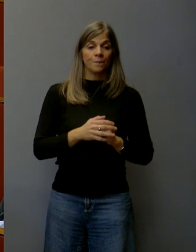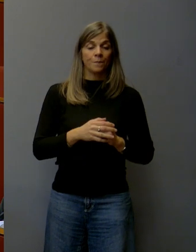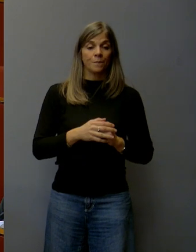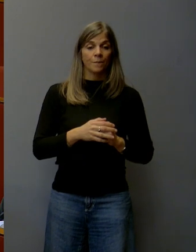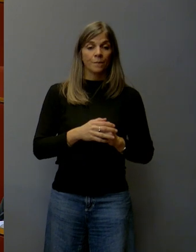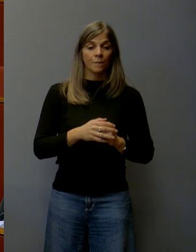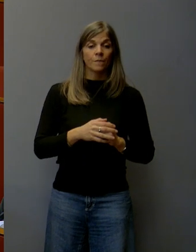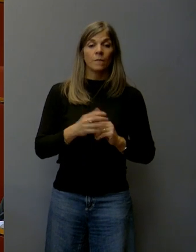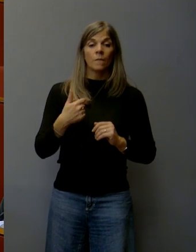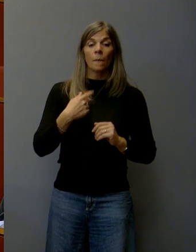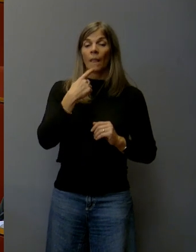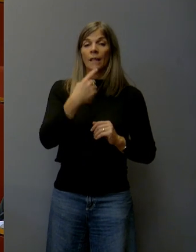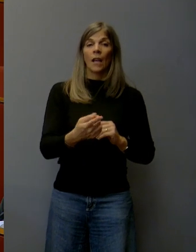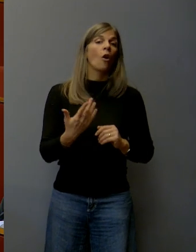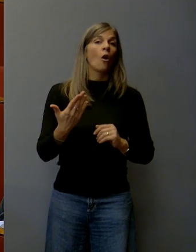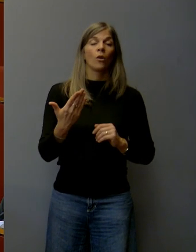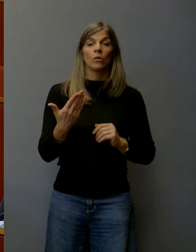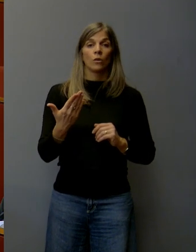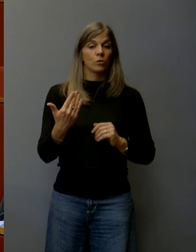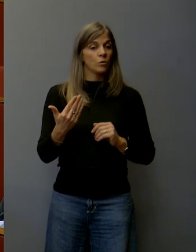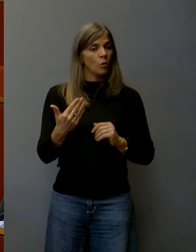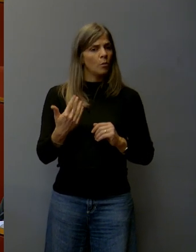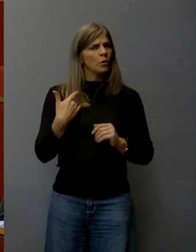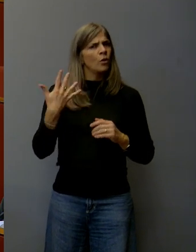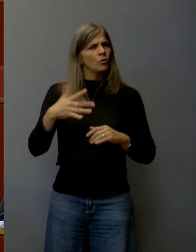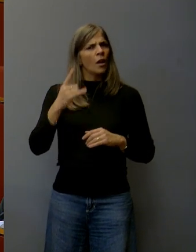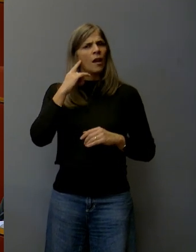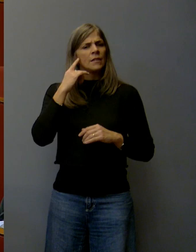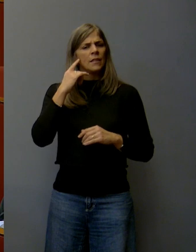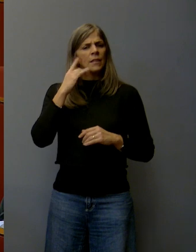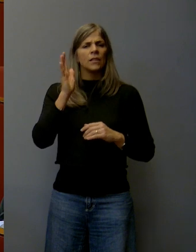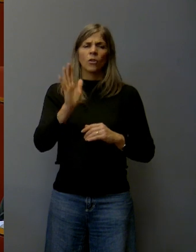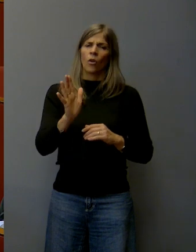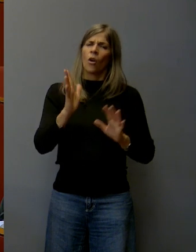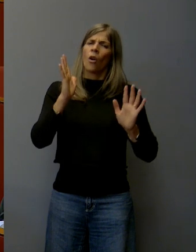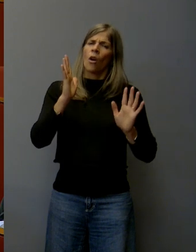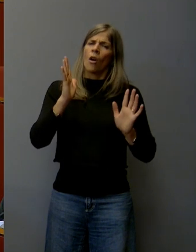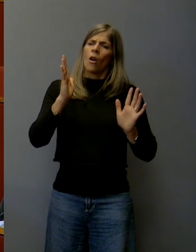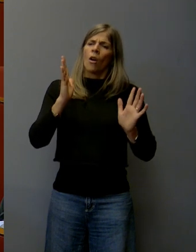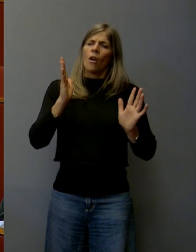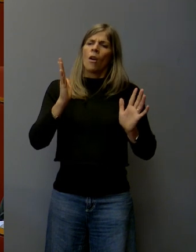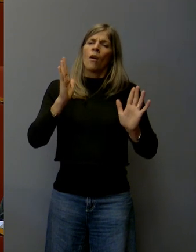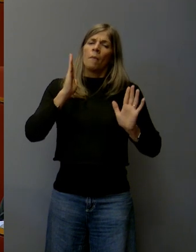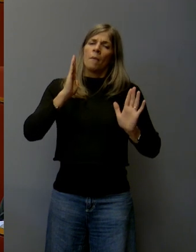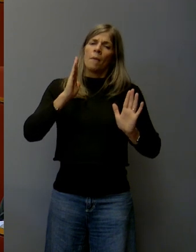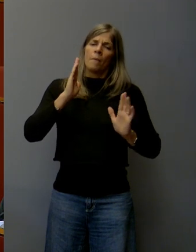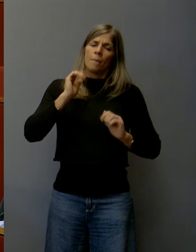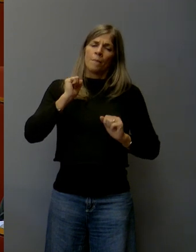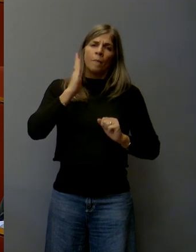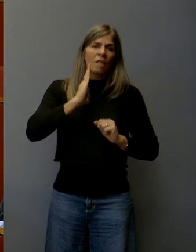e lo dico subito non mi si come ho già sentito dire per piacere Non ditemi che è un problema di educazione